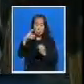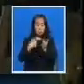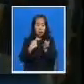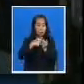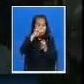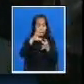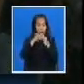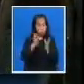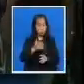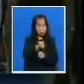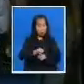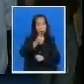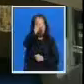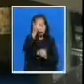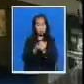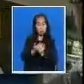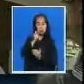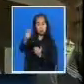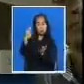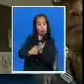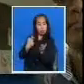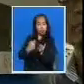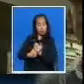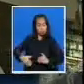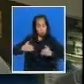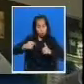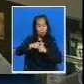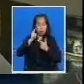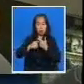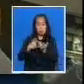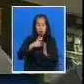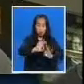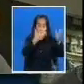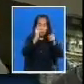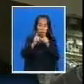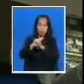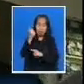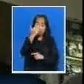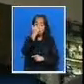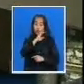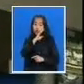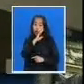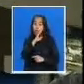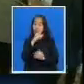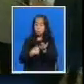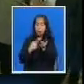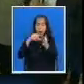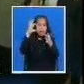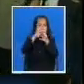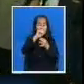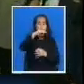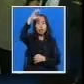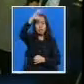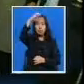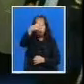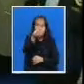รเนี่ยสามารถซื้อประกันได้นะฮะหมายความว่าถ้าปีนี้เนี่ยนะฮะดูว่าฝนตก ครับ นะฮะน้อย